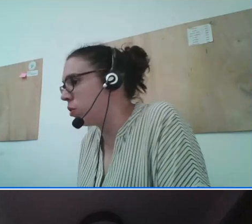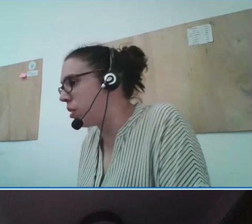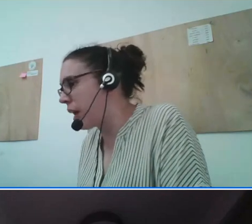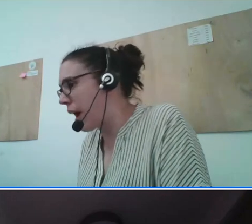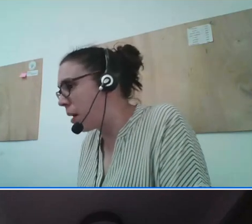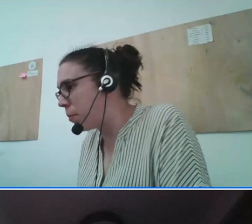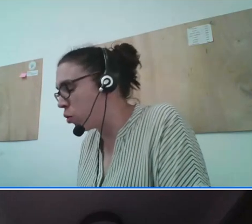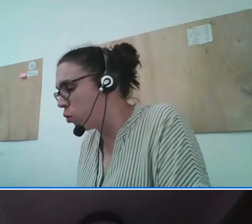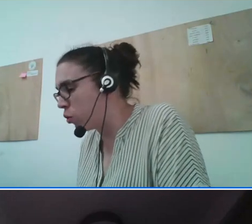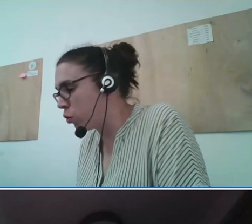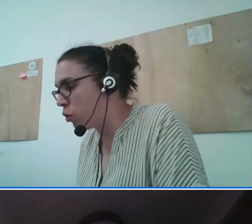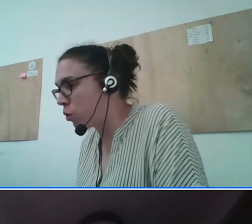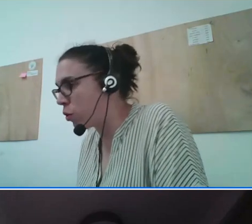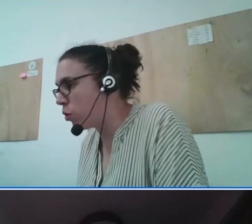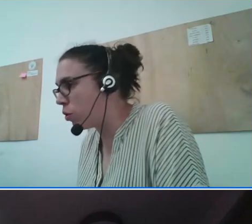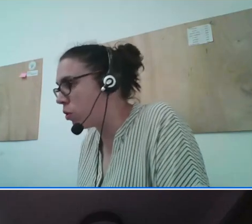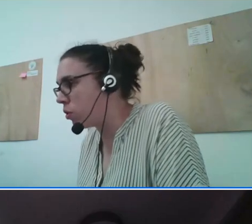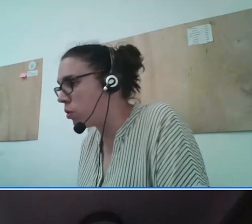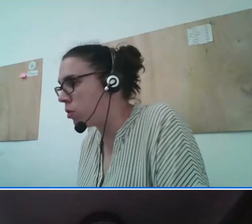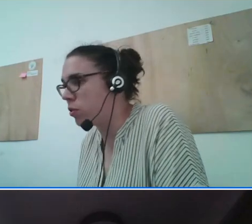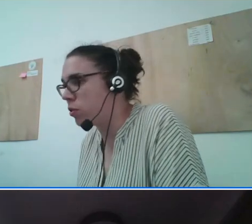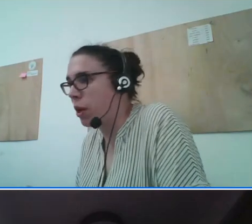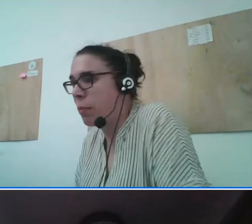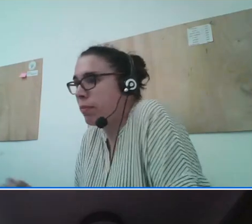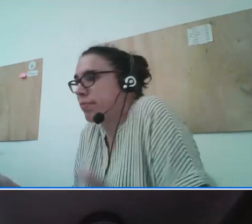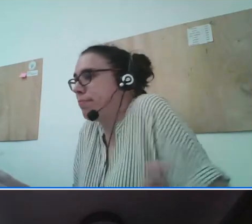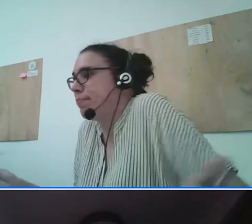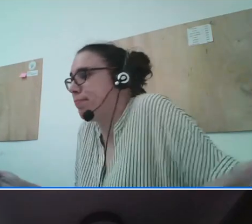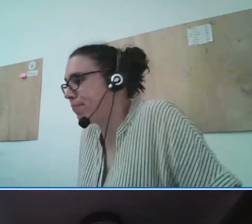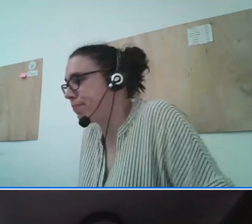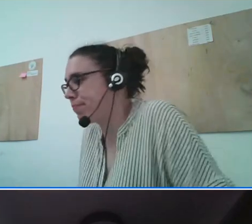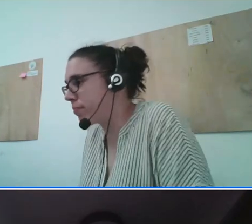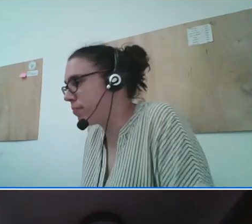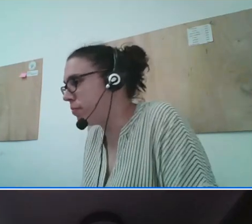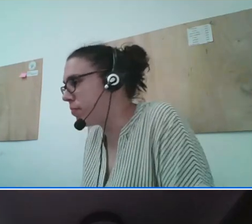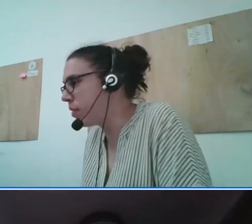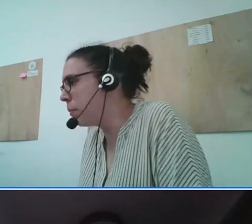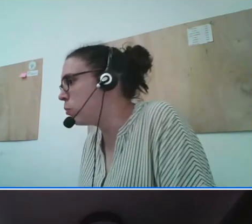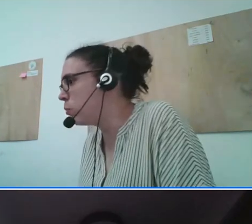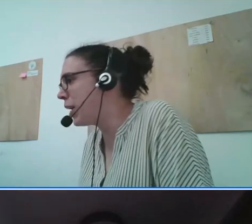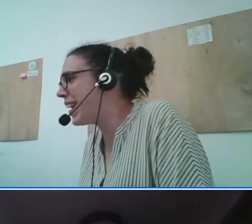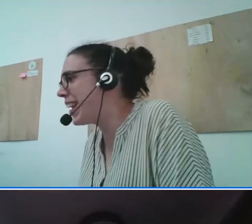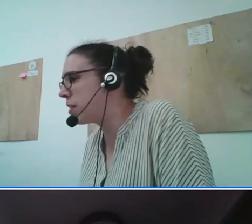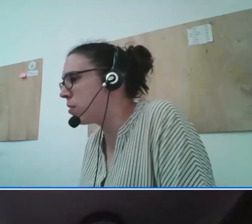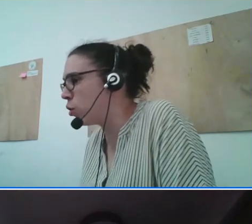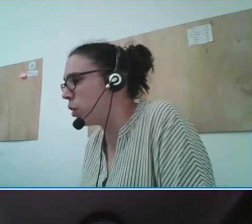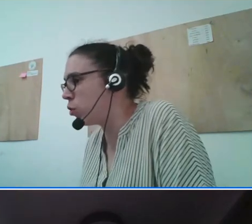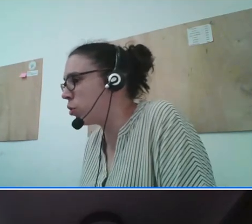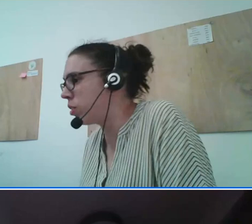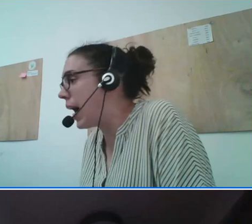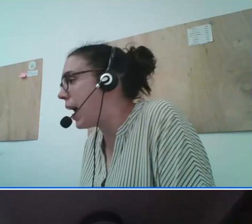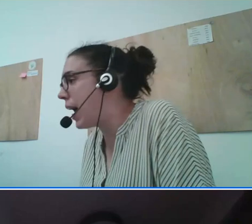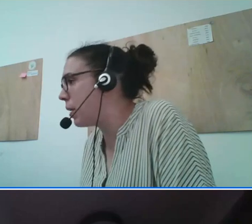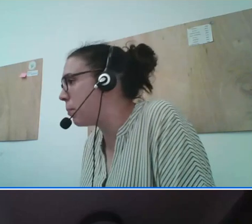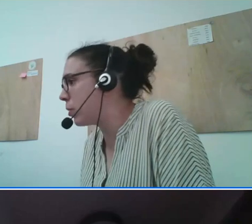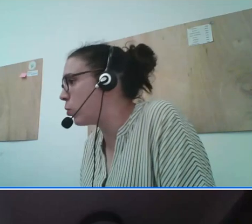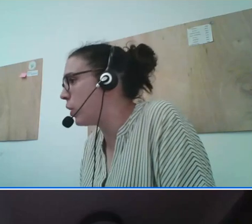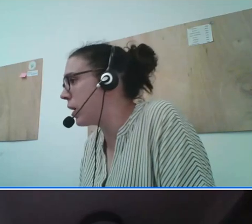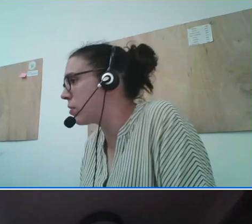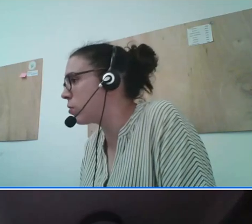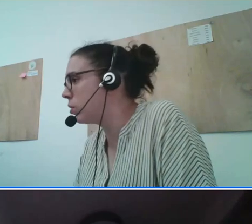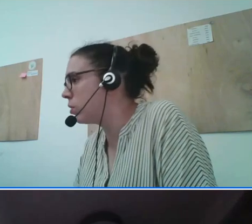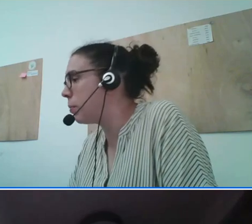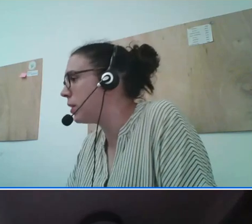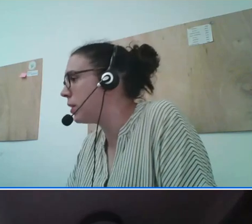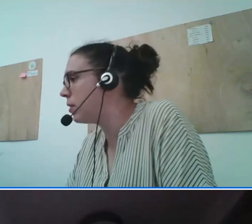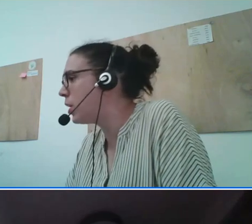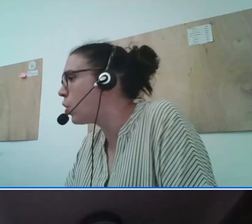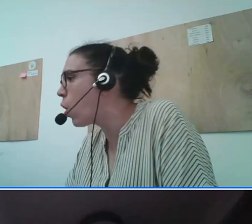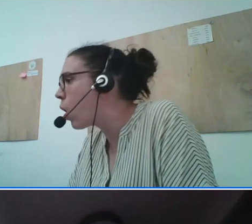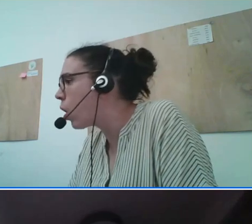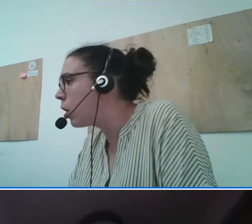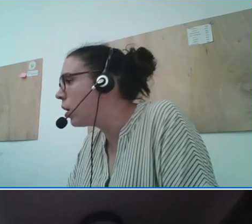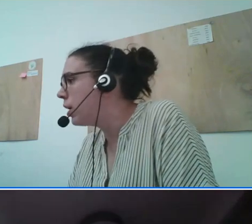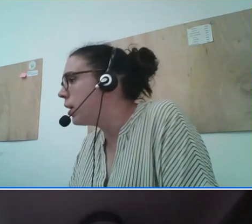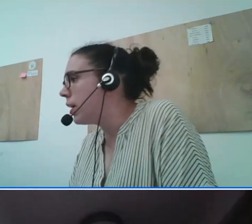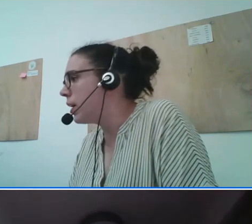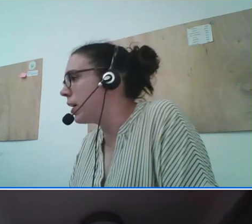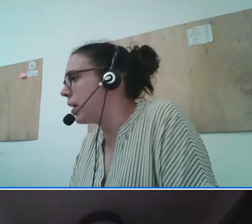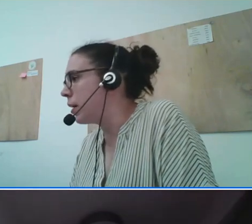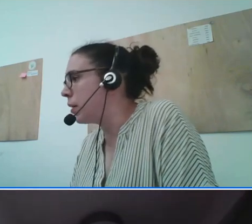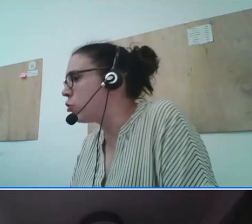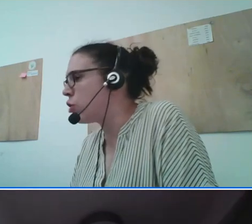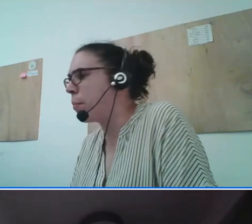ci scontriamo contro, cioè, una negazione totale, per cui assolutamente